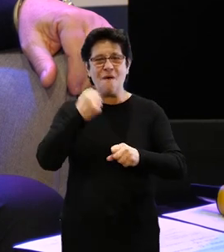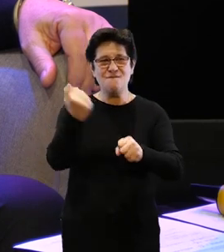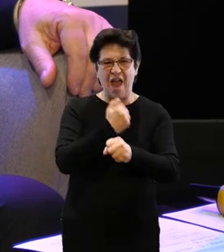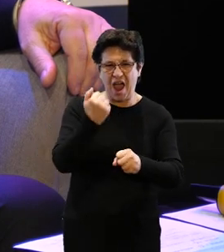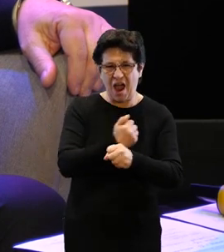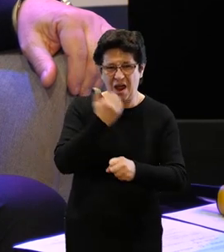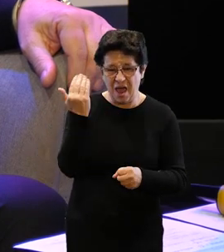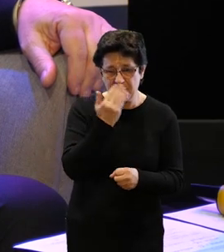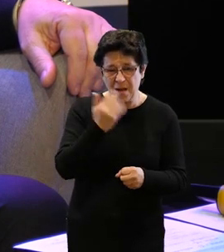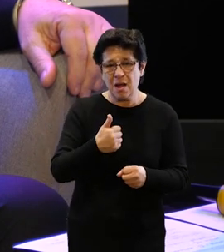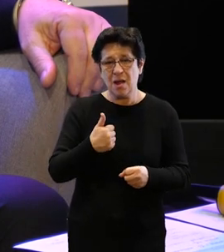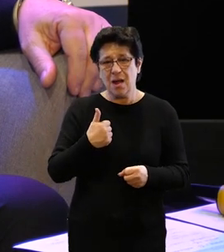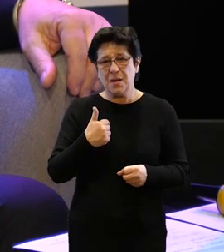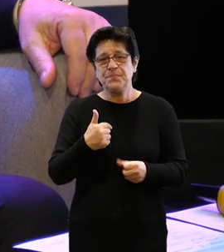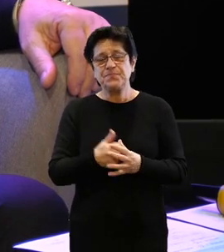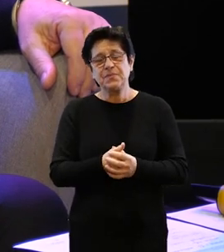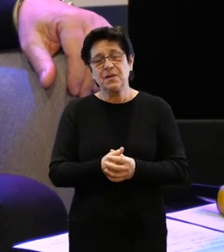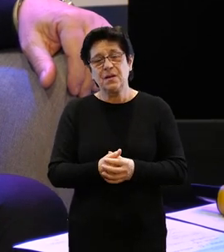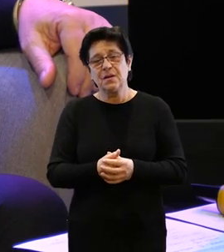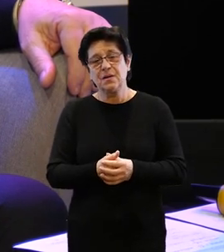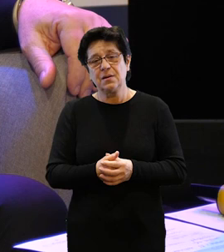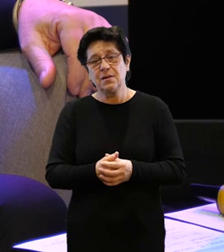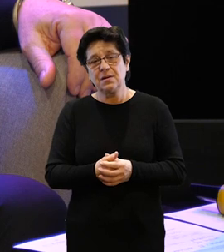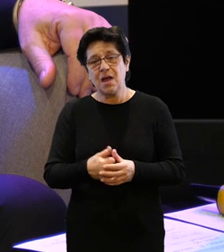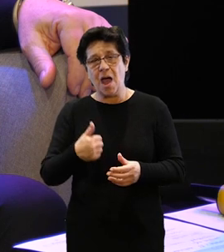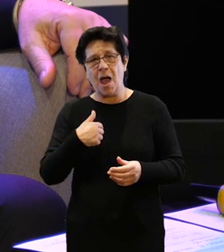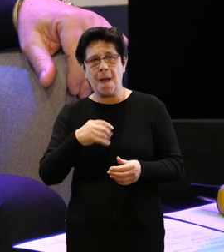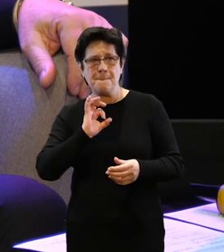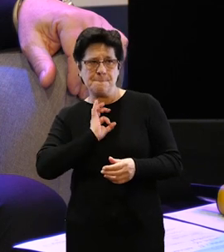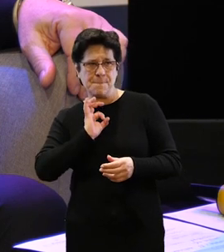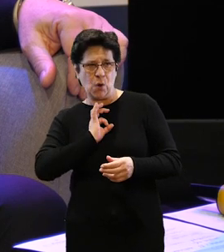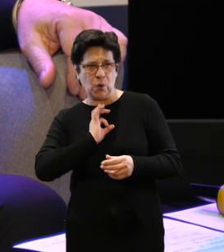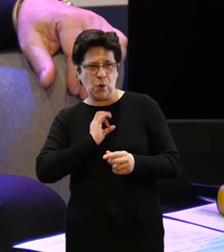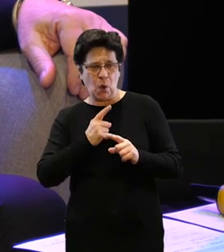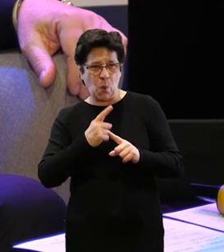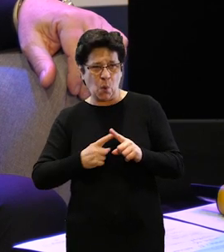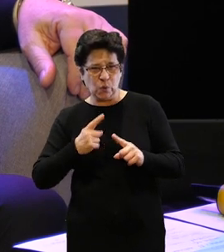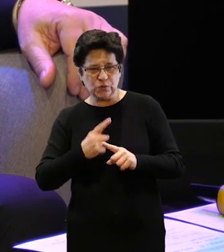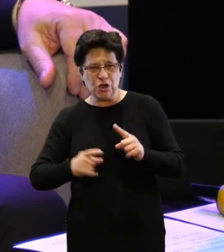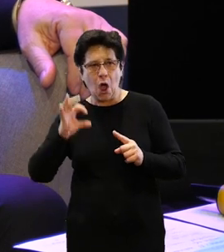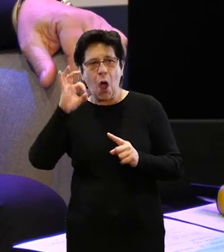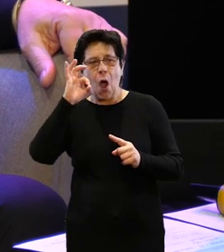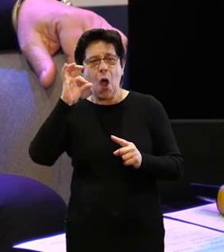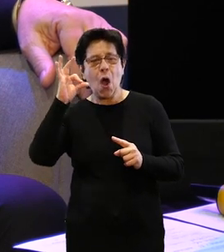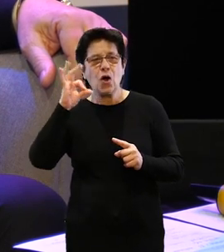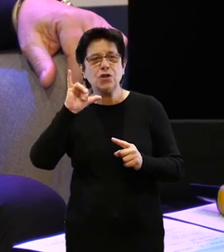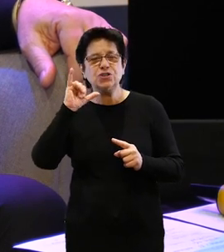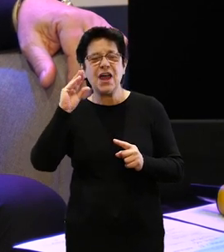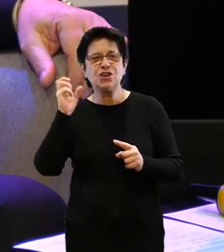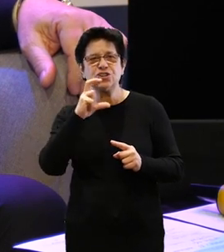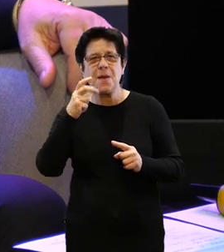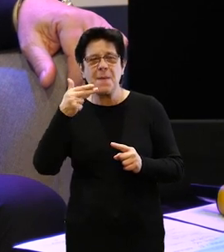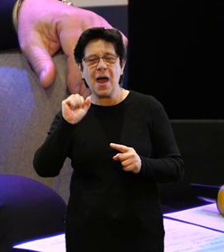posiadaniu Dzięki uprzejmości mojego kuzyna z Osiecznej w posiadaniu